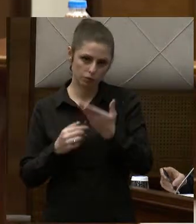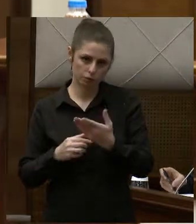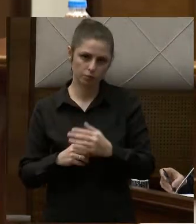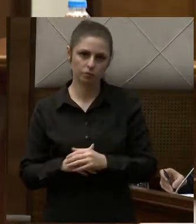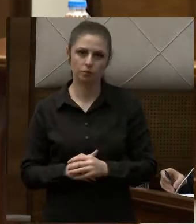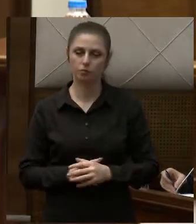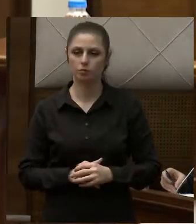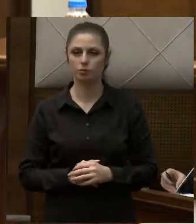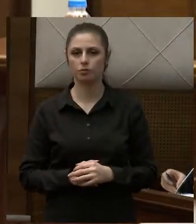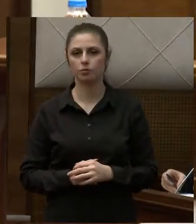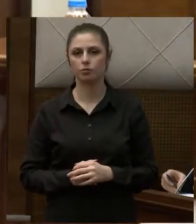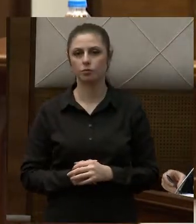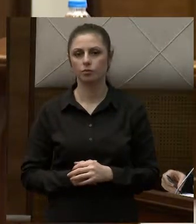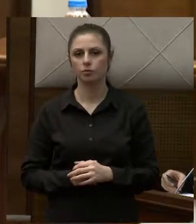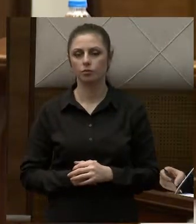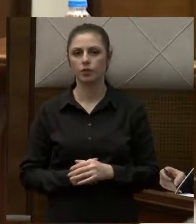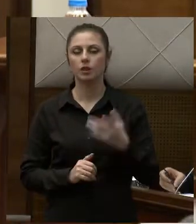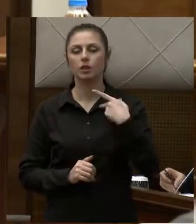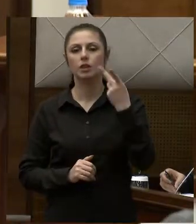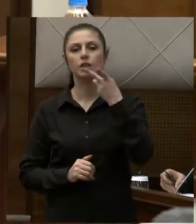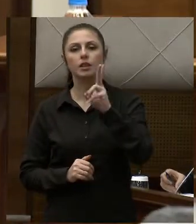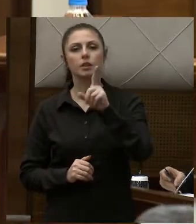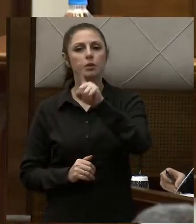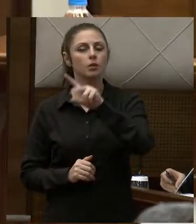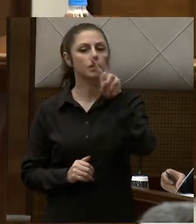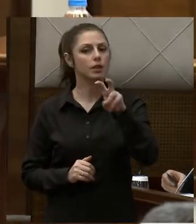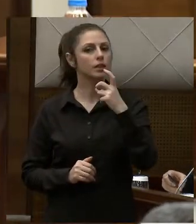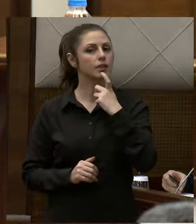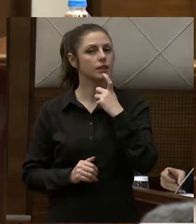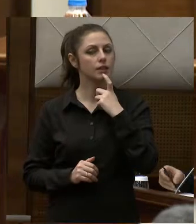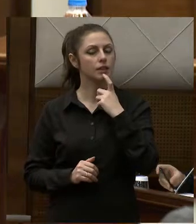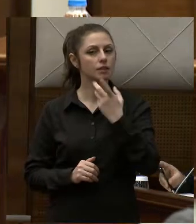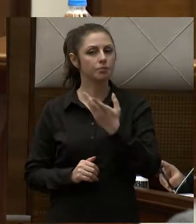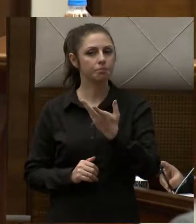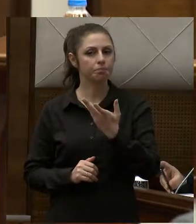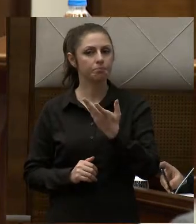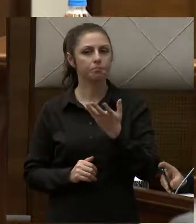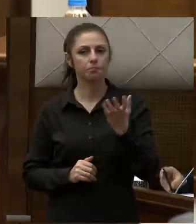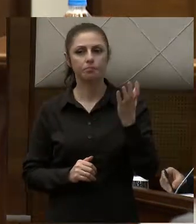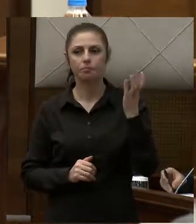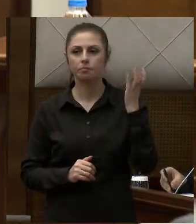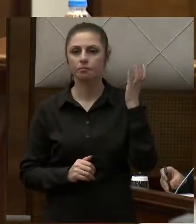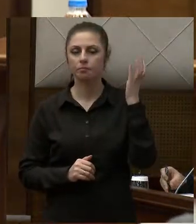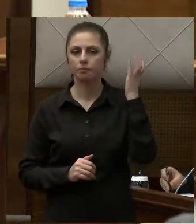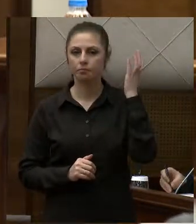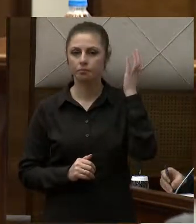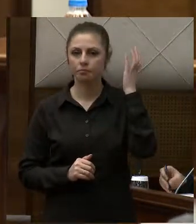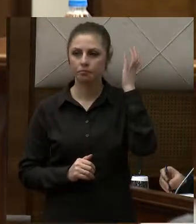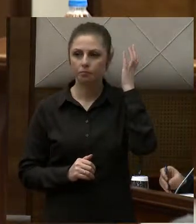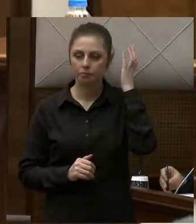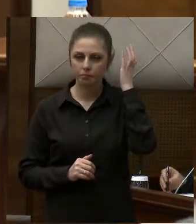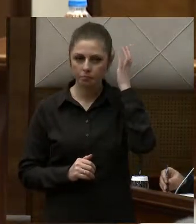Sözlerine başlamadan evvel 2018 yılının başta şehrimiz,